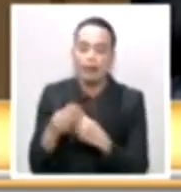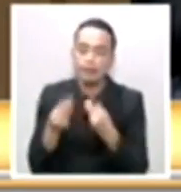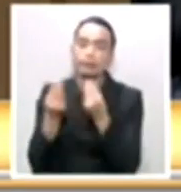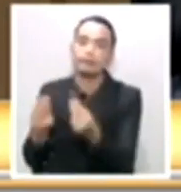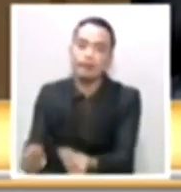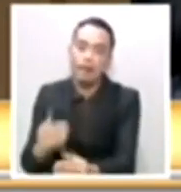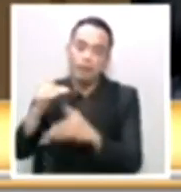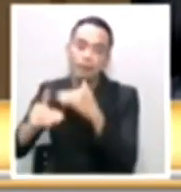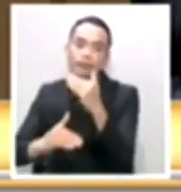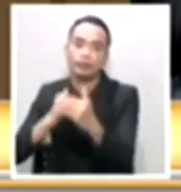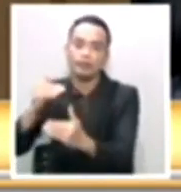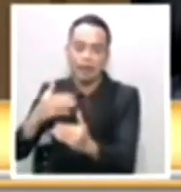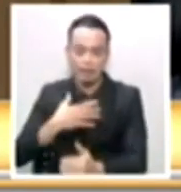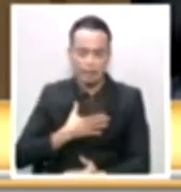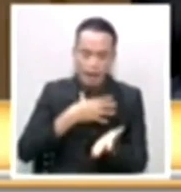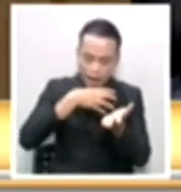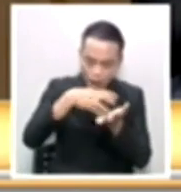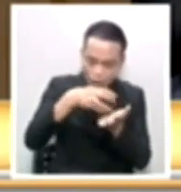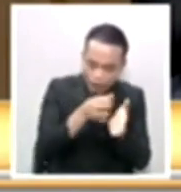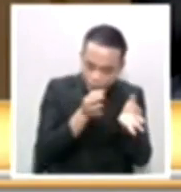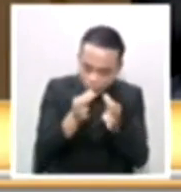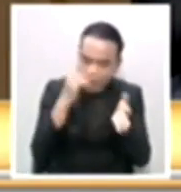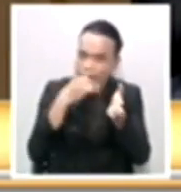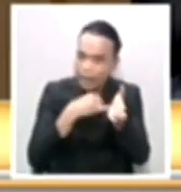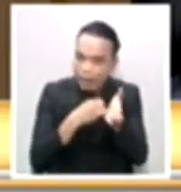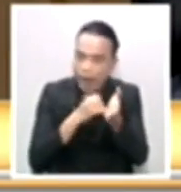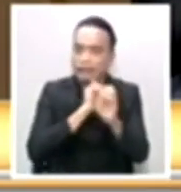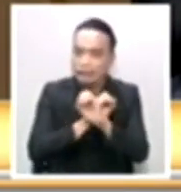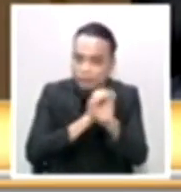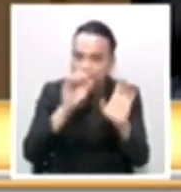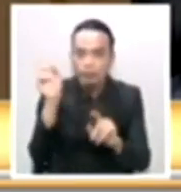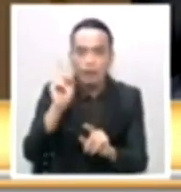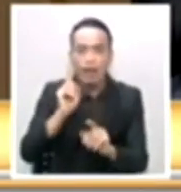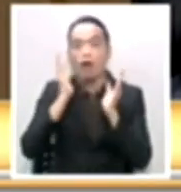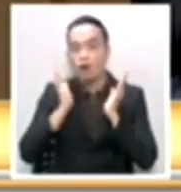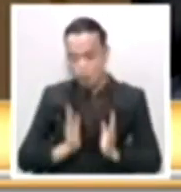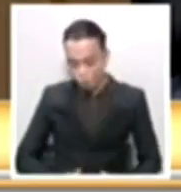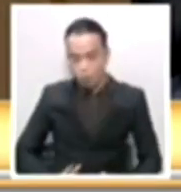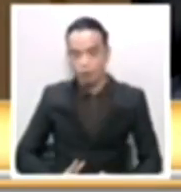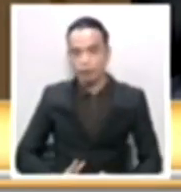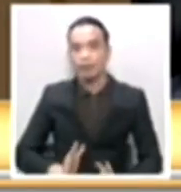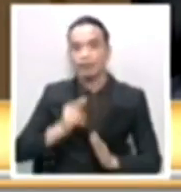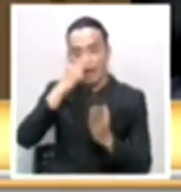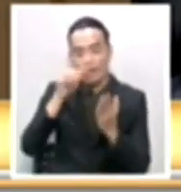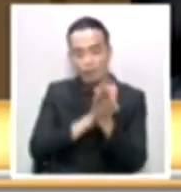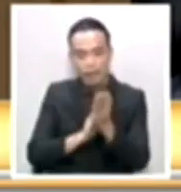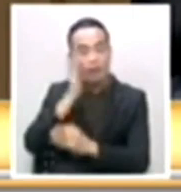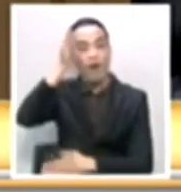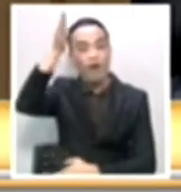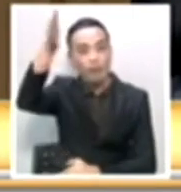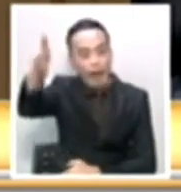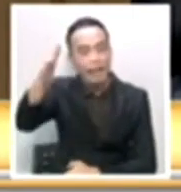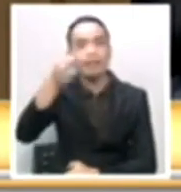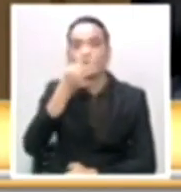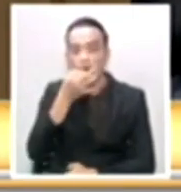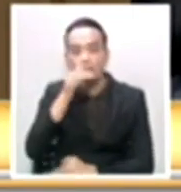เรียนให้ฟังโดยง่ายๆที่สุดก็คือว่าราษฎรไทยที่เกิดมาในอนาคตส่วนหนึ่งก็ยังคงทำเกษตรซึ่งเราจะ